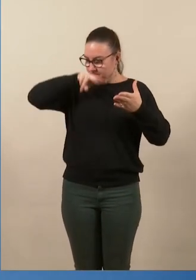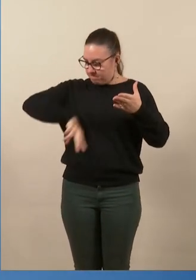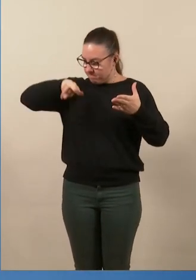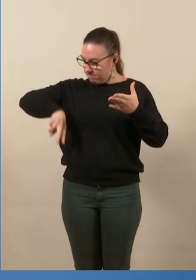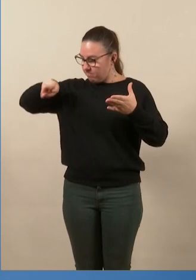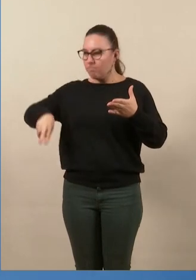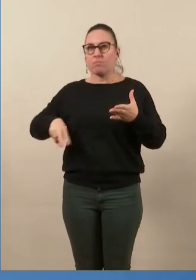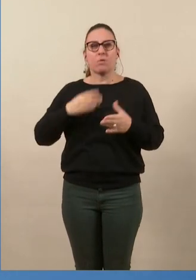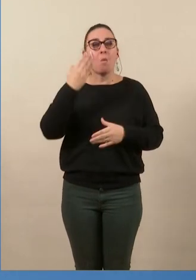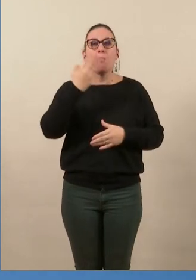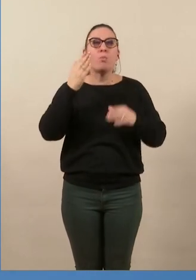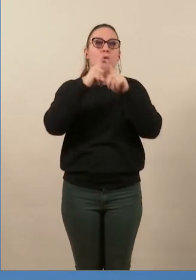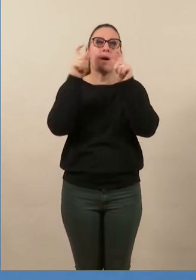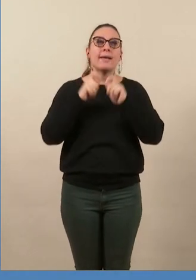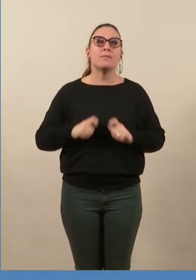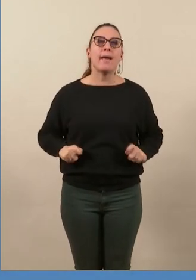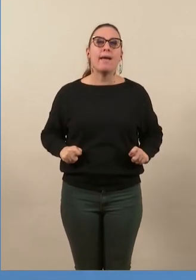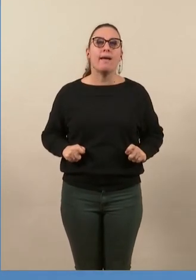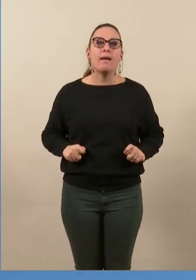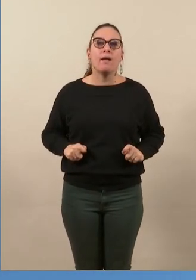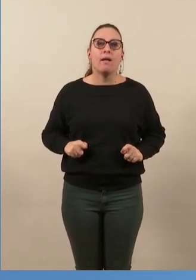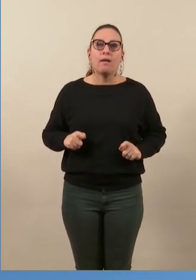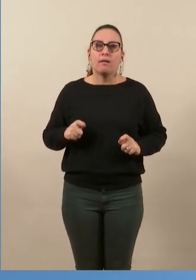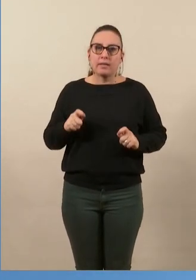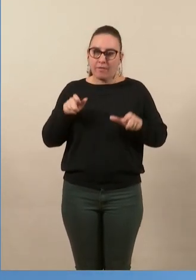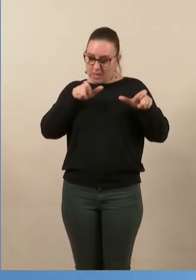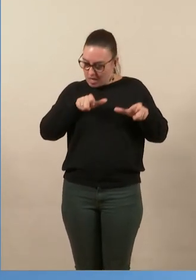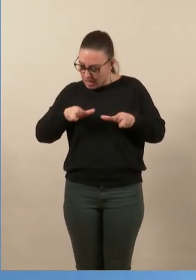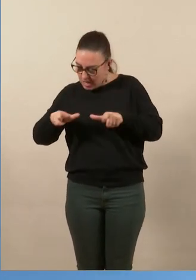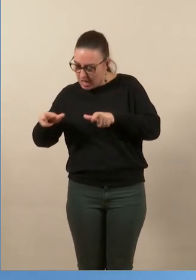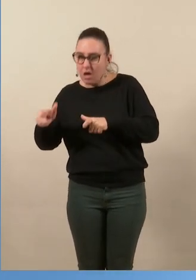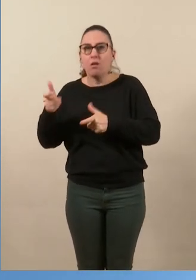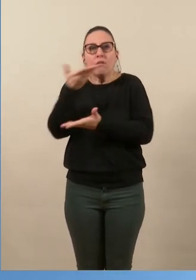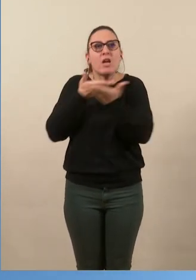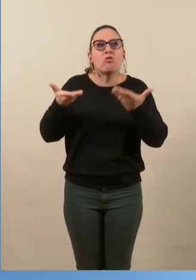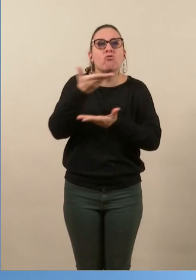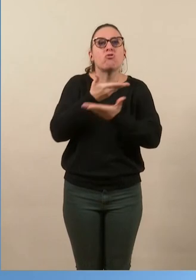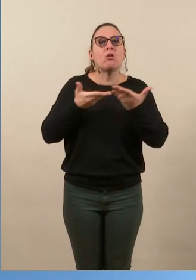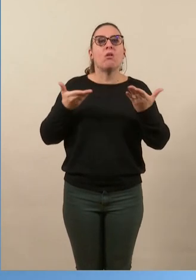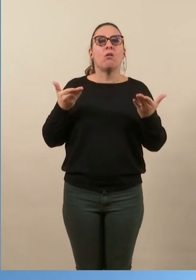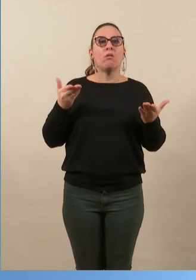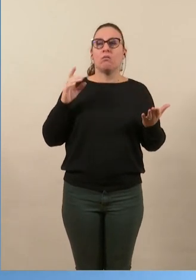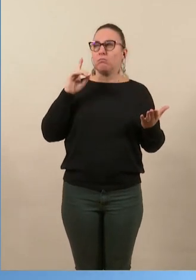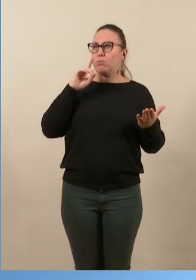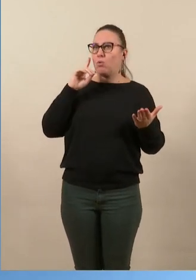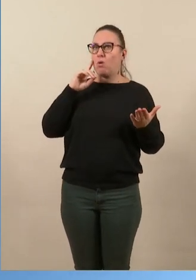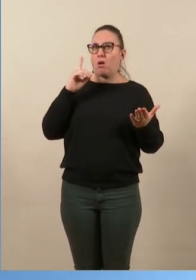une forme de respect que que de s'en occuper et d'en parler et sinon sinon je pense que que que ça sert à